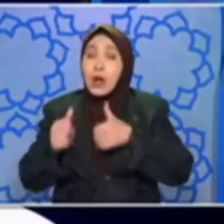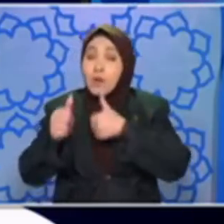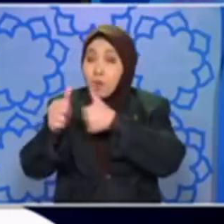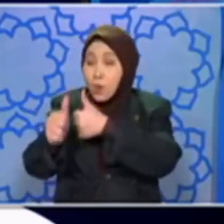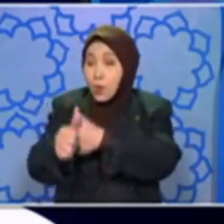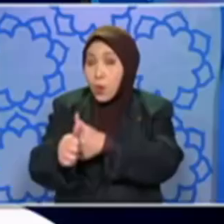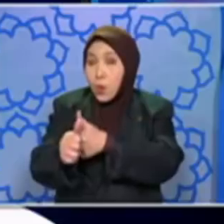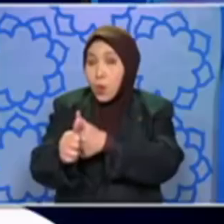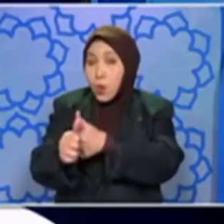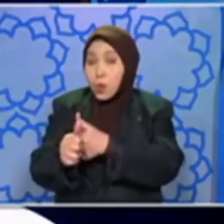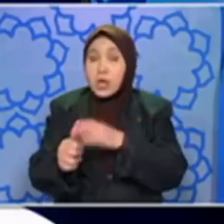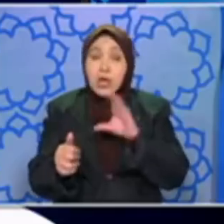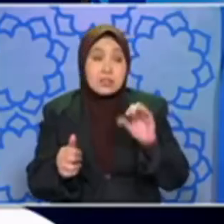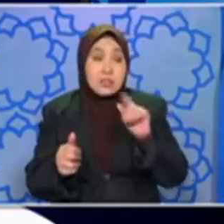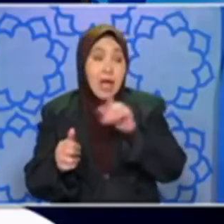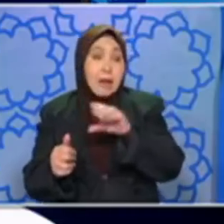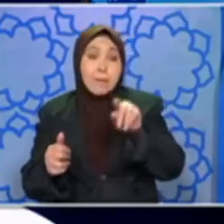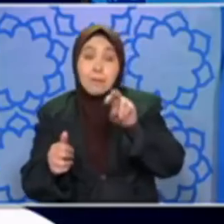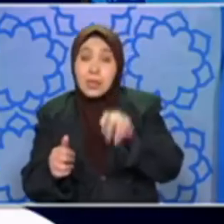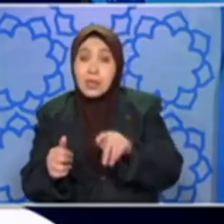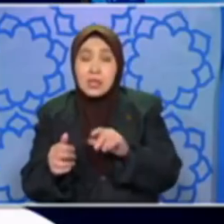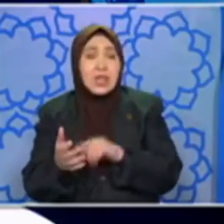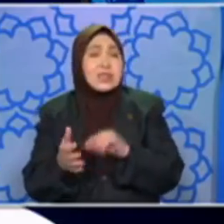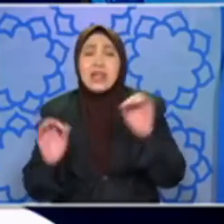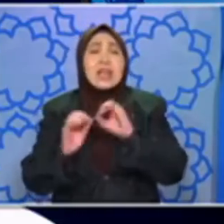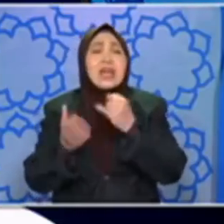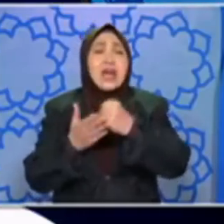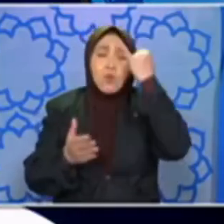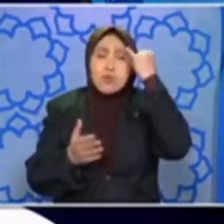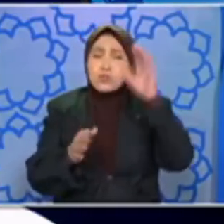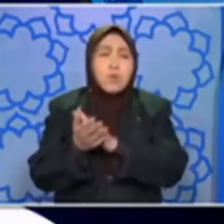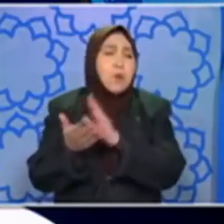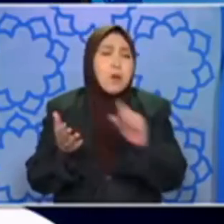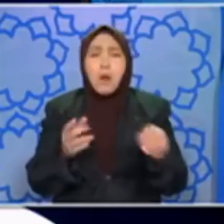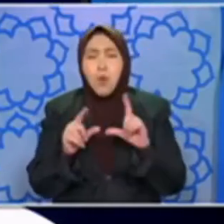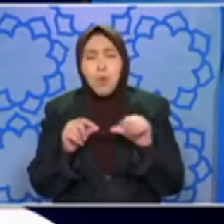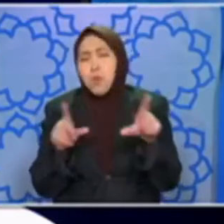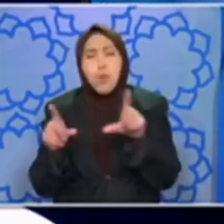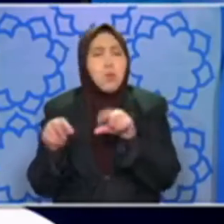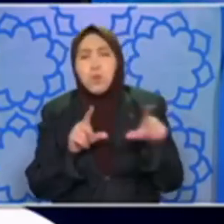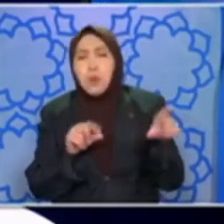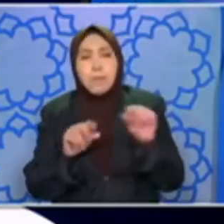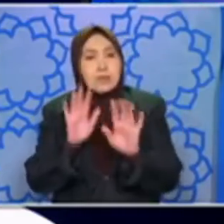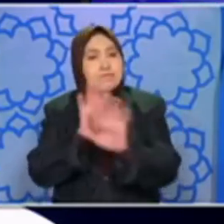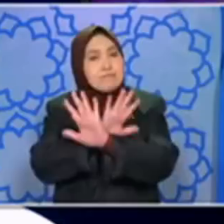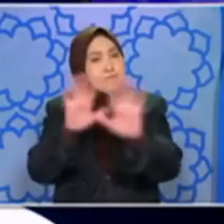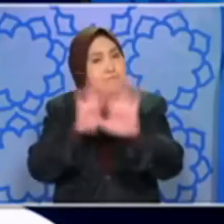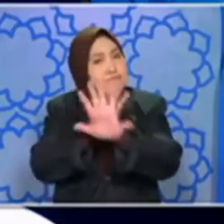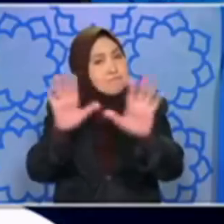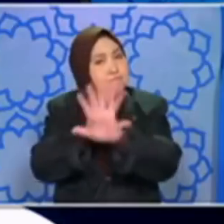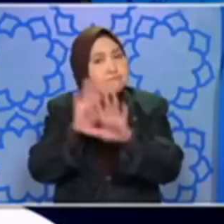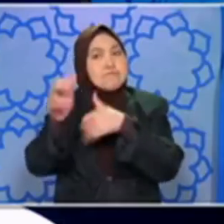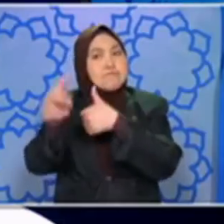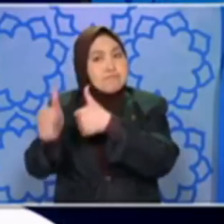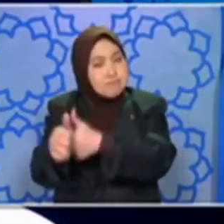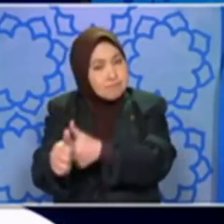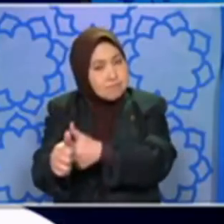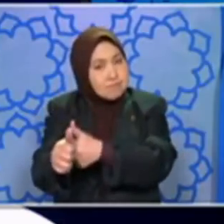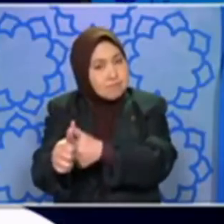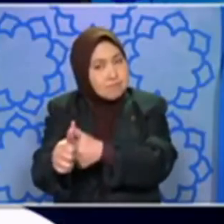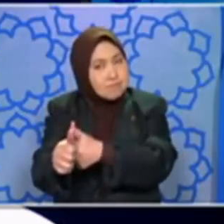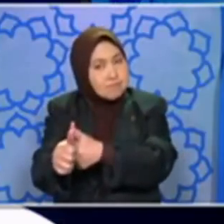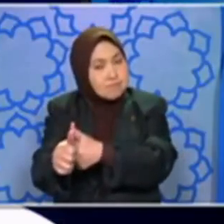dekat Facebook contohnya yang dalamnya tak ada ilmu pun, semuanya mengumpat, jangan ikut ya, unfollow